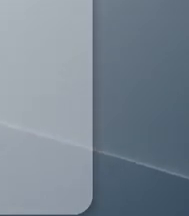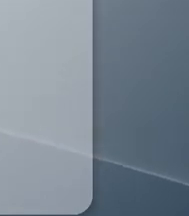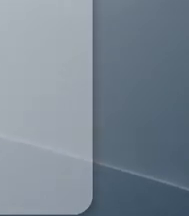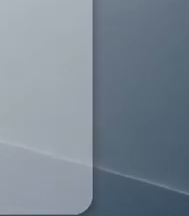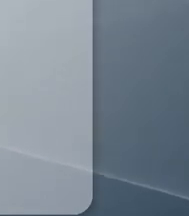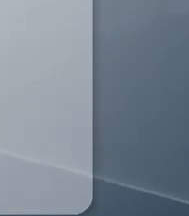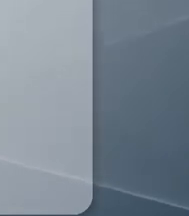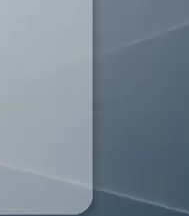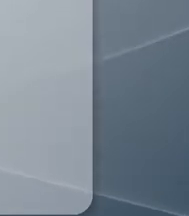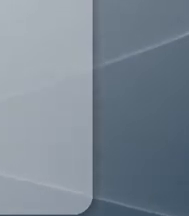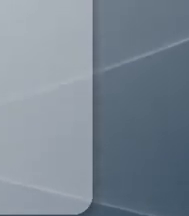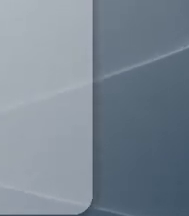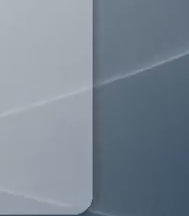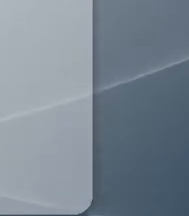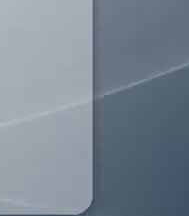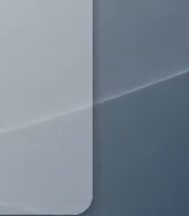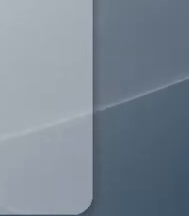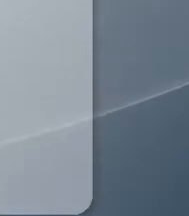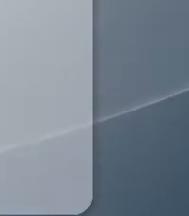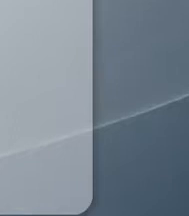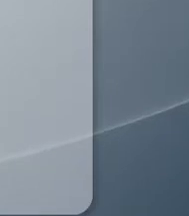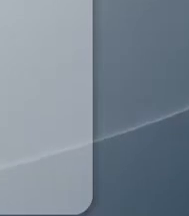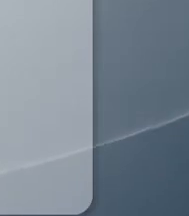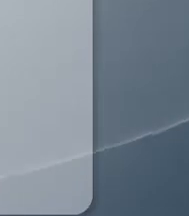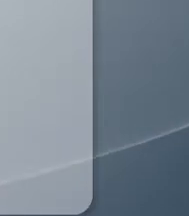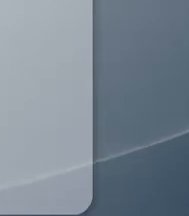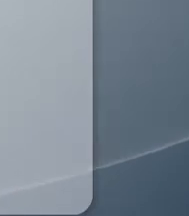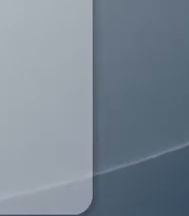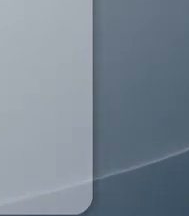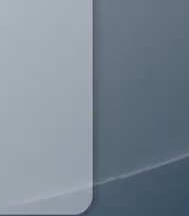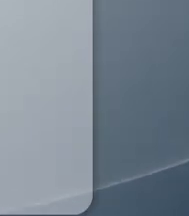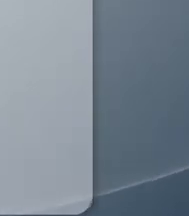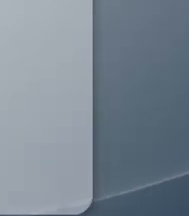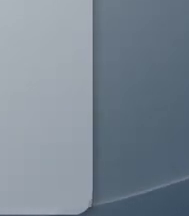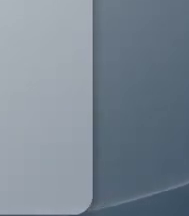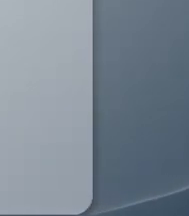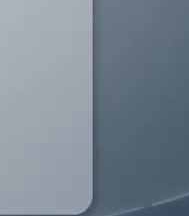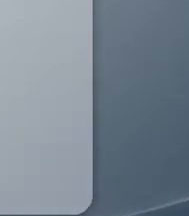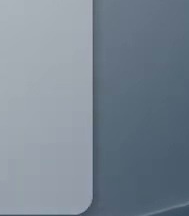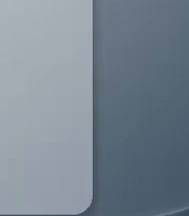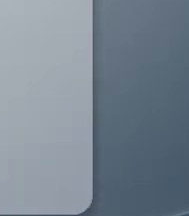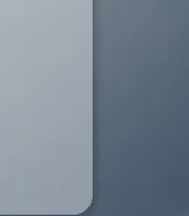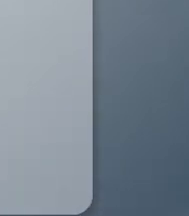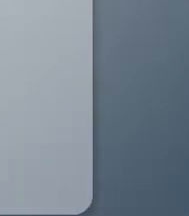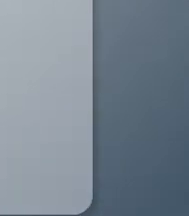예방을 위해서는 어패류는 완전히 익혀서 먹고 피부에 상처가 있을 때는 바닷물에 접촉하지 않는 것이